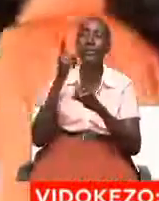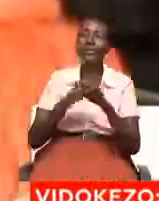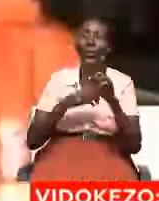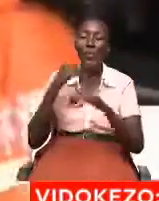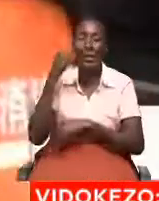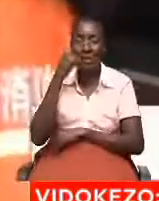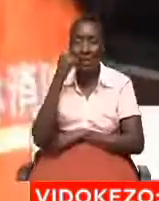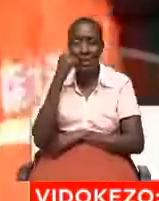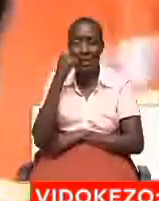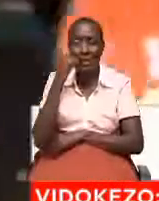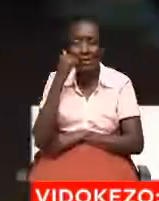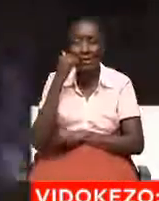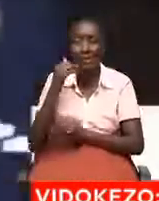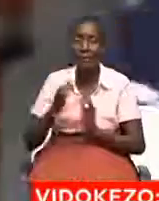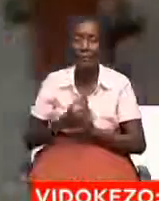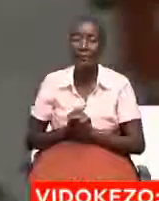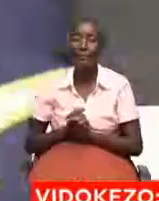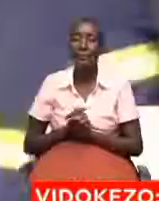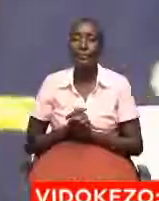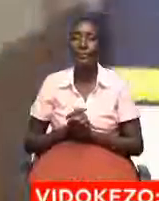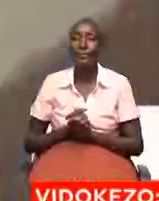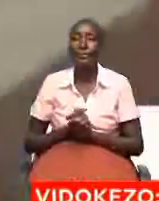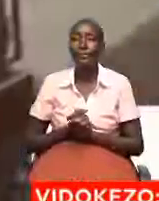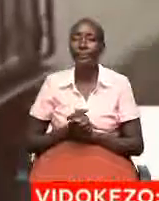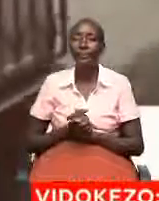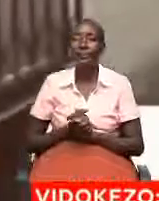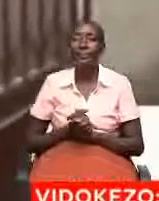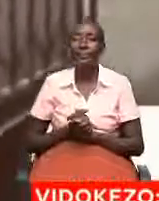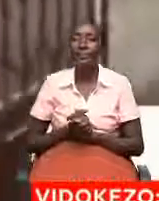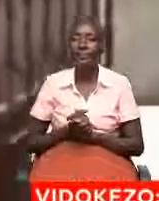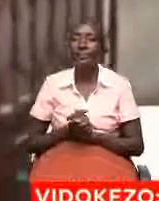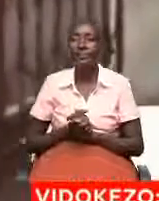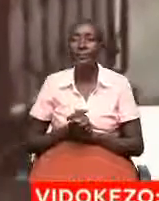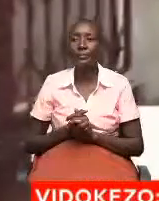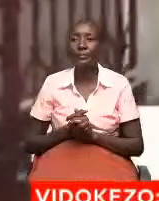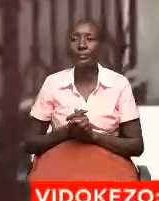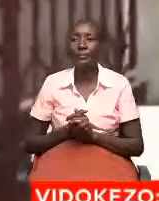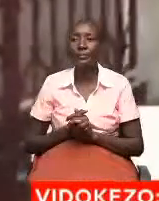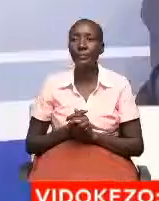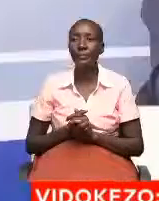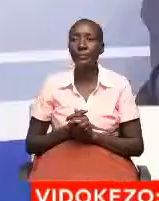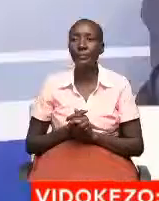Kutoka kisiwa cha Mombasa ni kiarifu ya runinga ya TV47, mimi ni Mohamed Atib Abdallah.